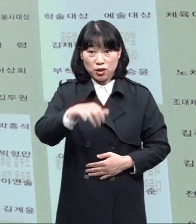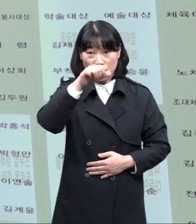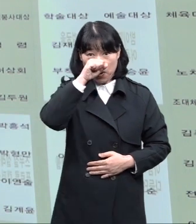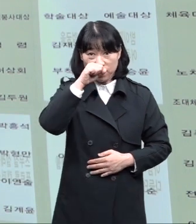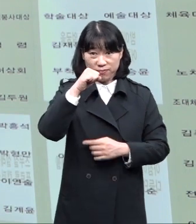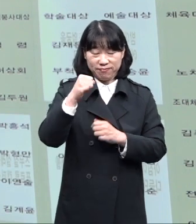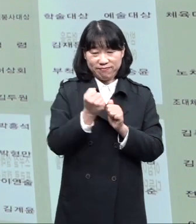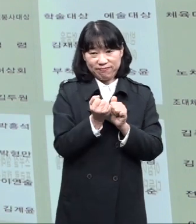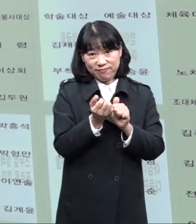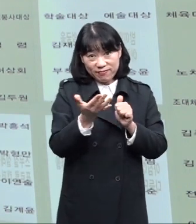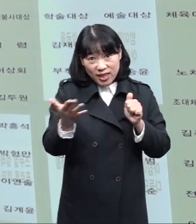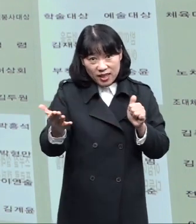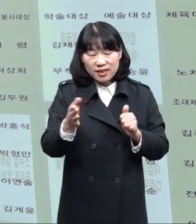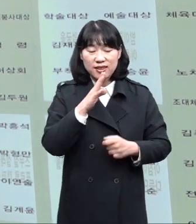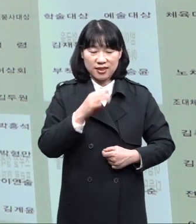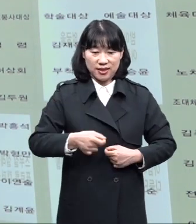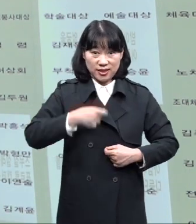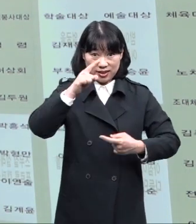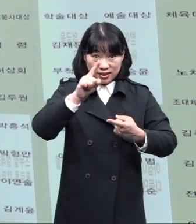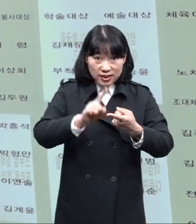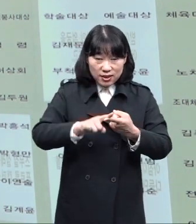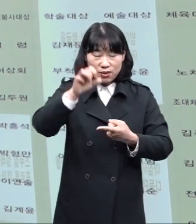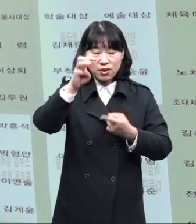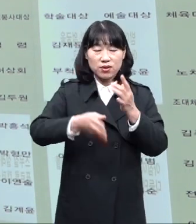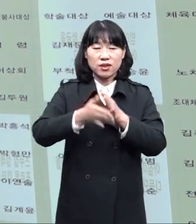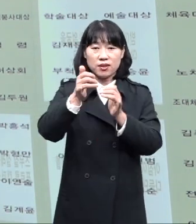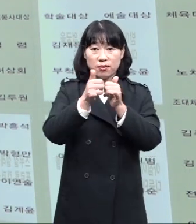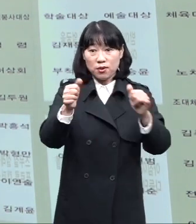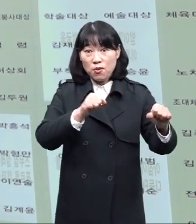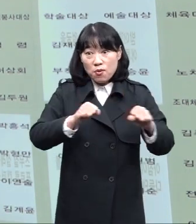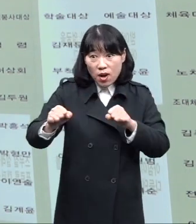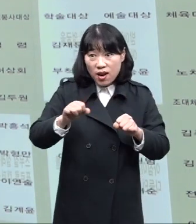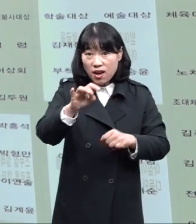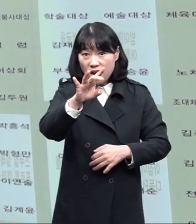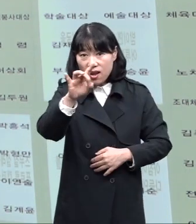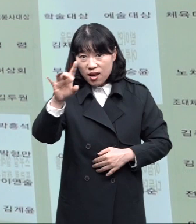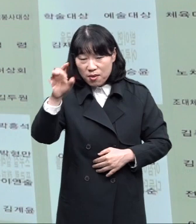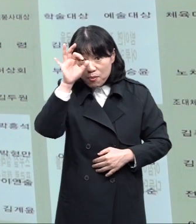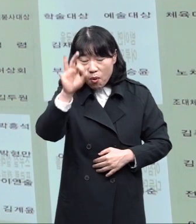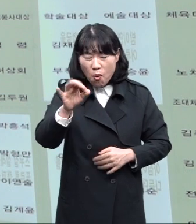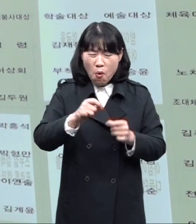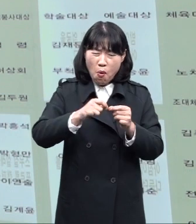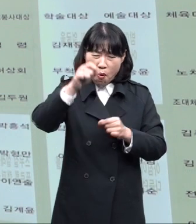선한 영향력을 발휘한 정의롭고 의로운 광주시민의 행동 하나하나가